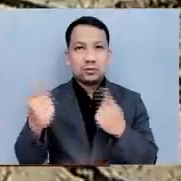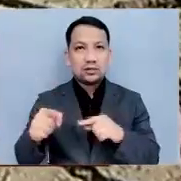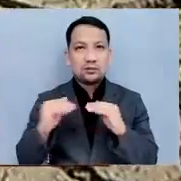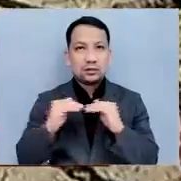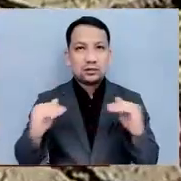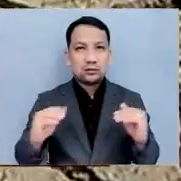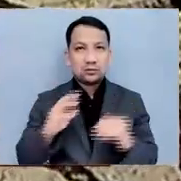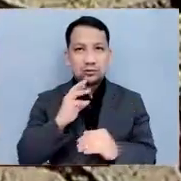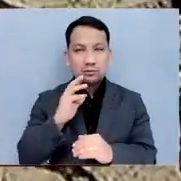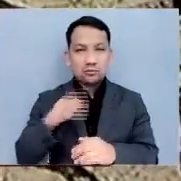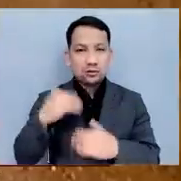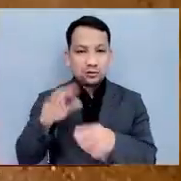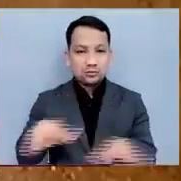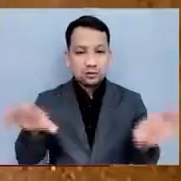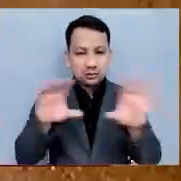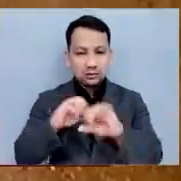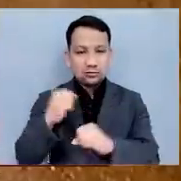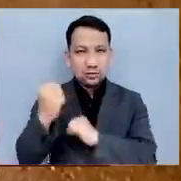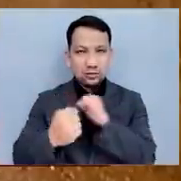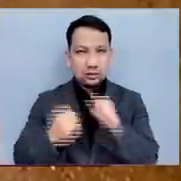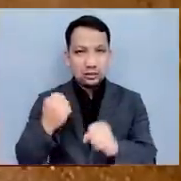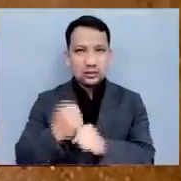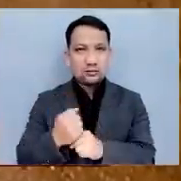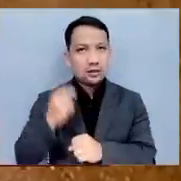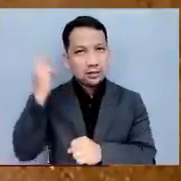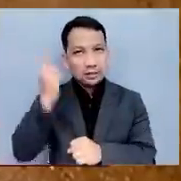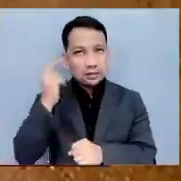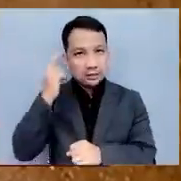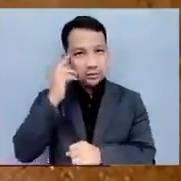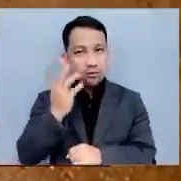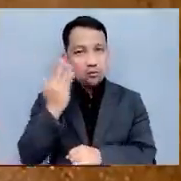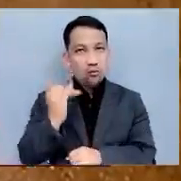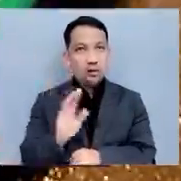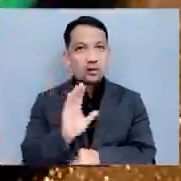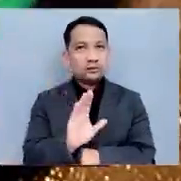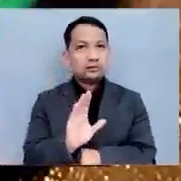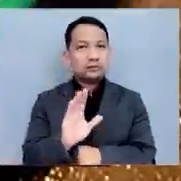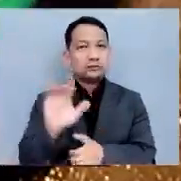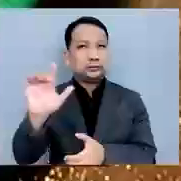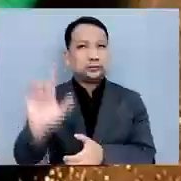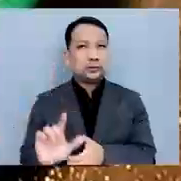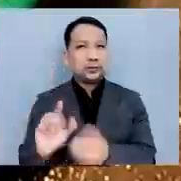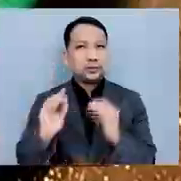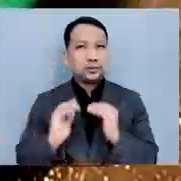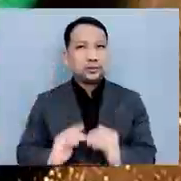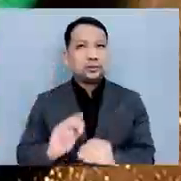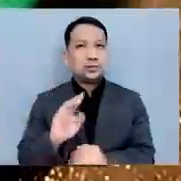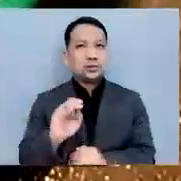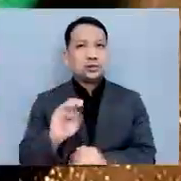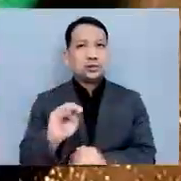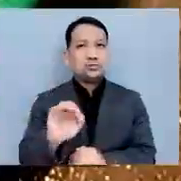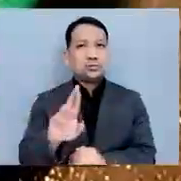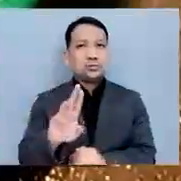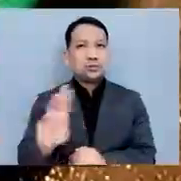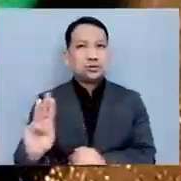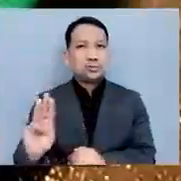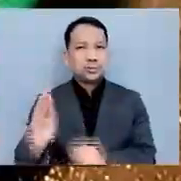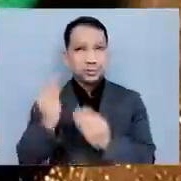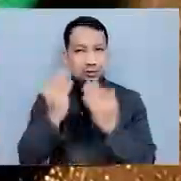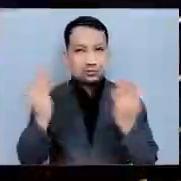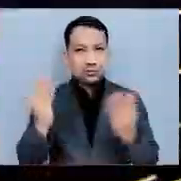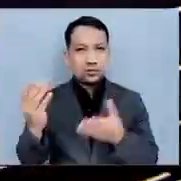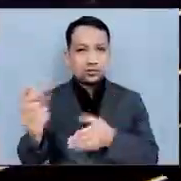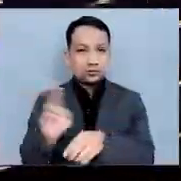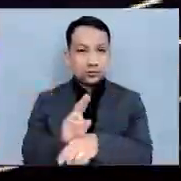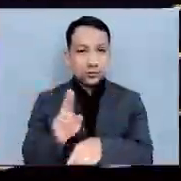hanggang katapusan ng taon. Yan ang isa sa dahilan kung bakit ibababa ng NWRB ang alokasyon ng tubig para sa consumer ng